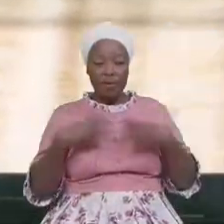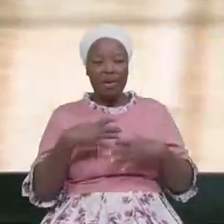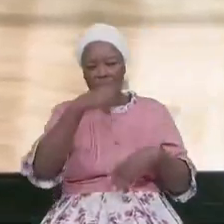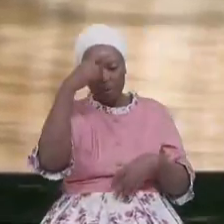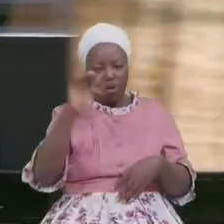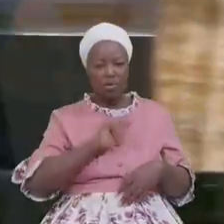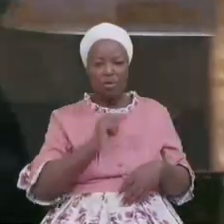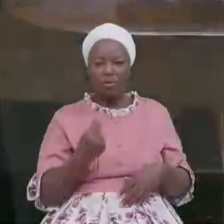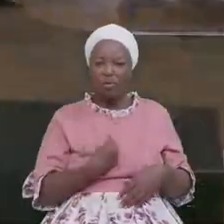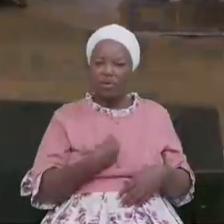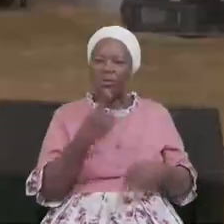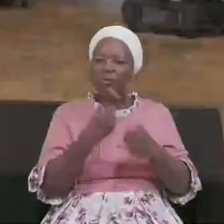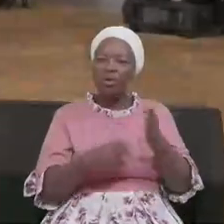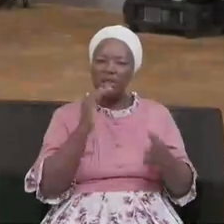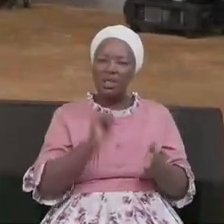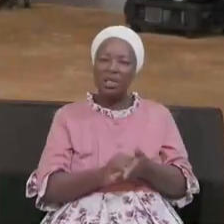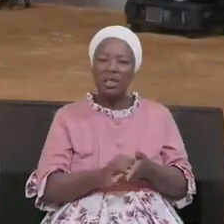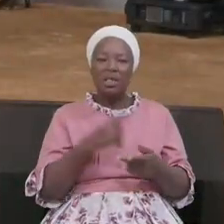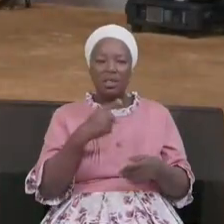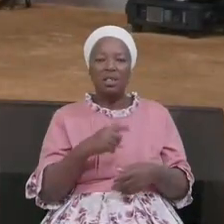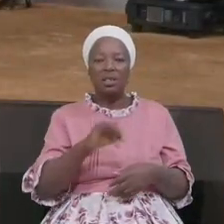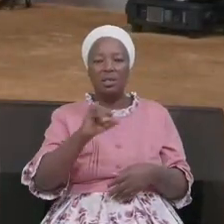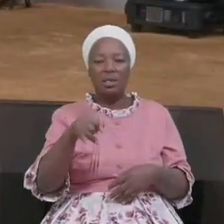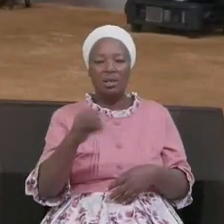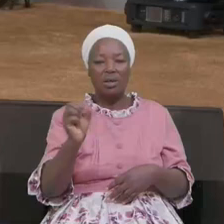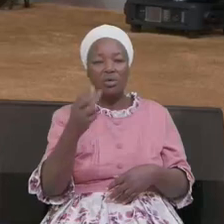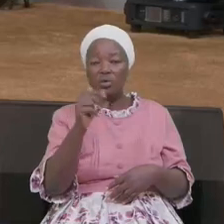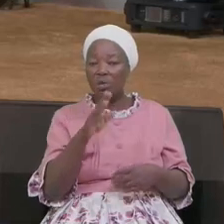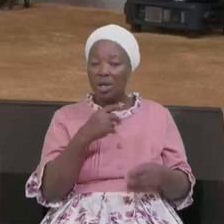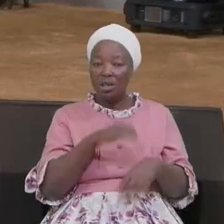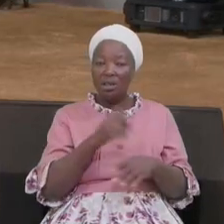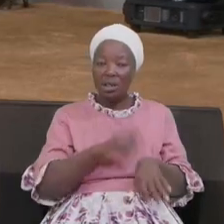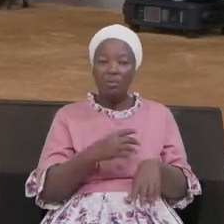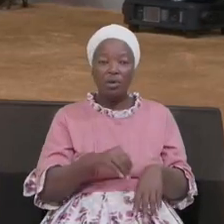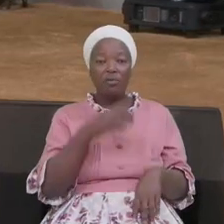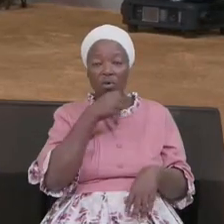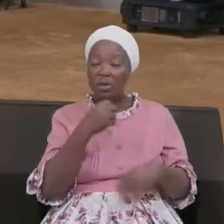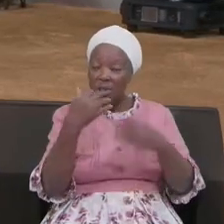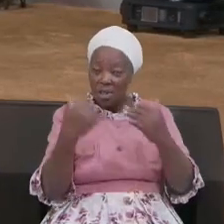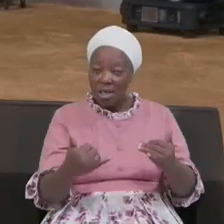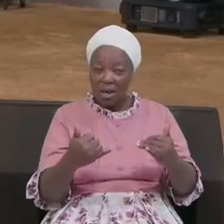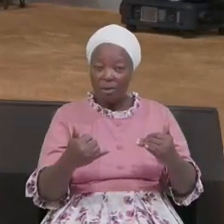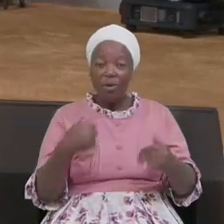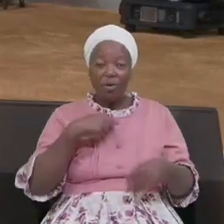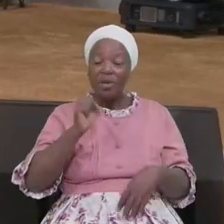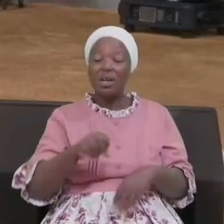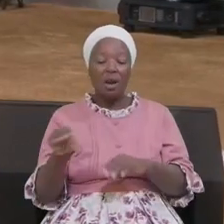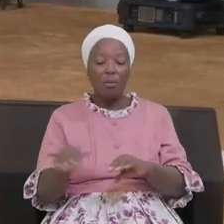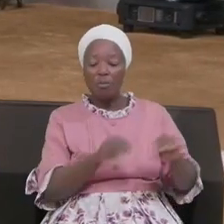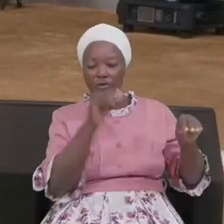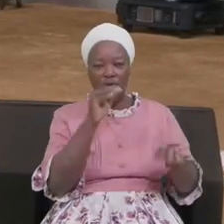Quelqu'un disait, il dit, Josué, ce n'était pas avant, hein. Maintenant nous pouvons avancer et nous allons